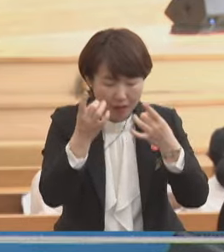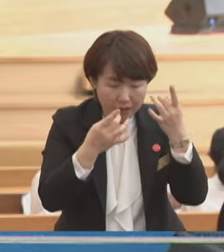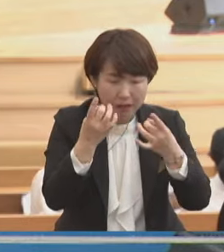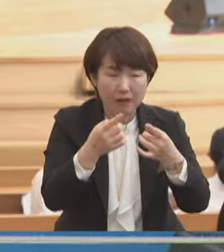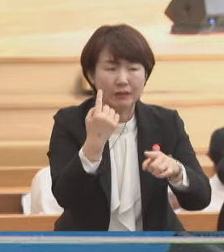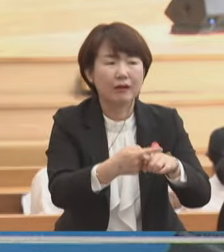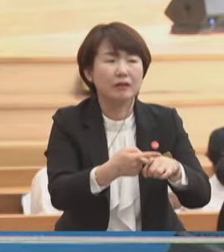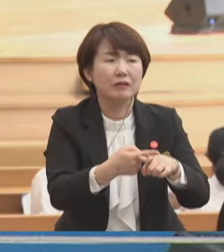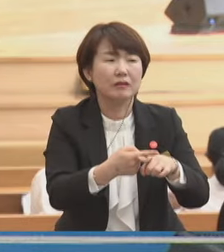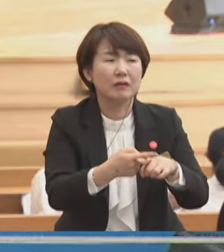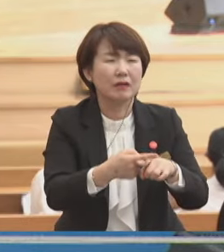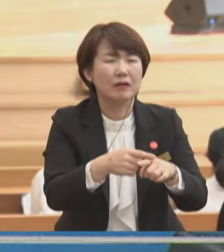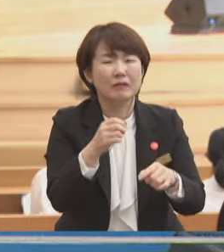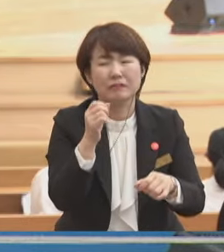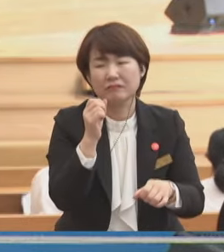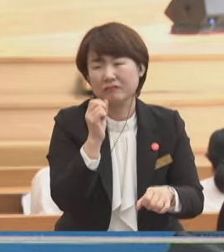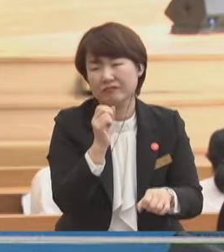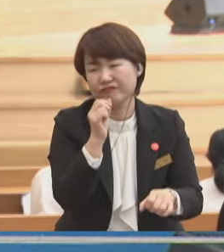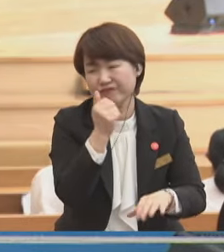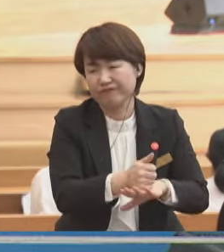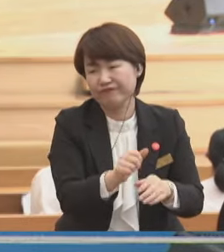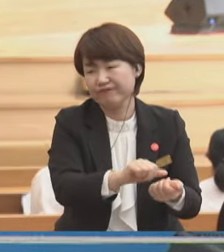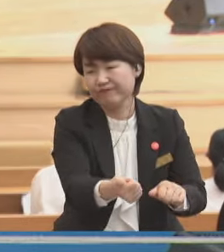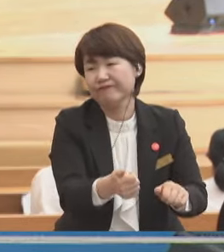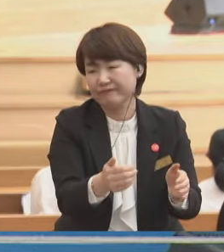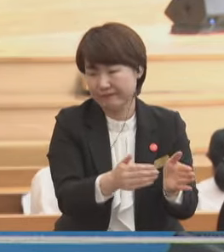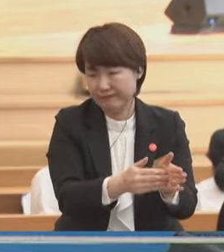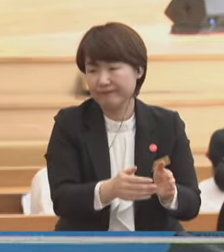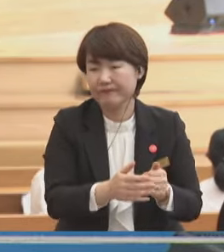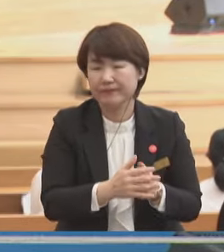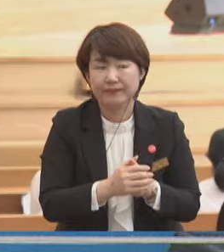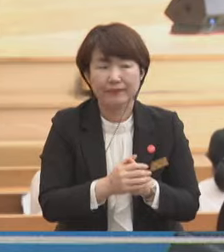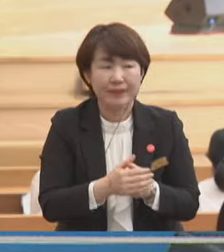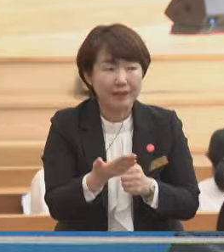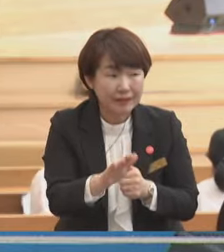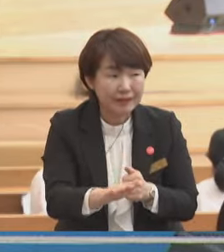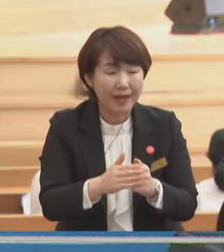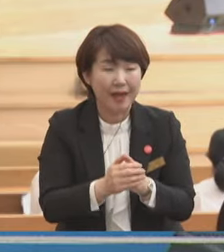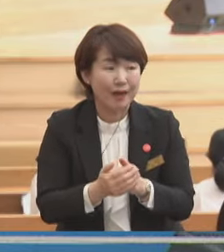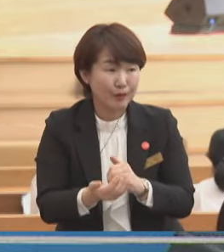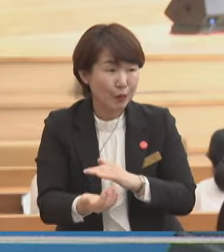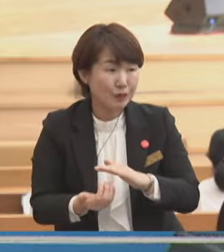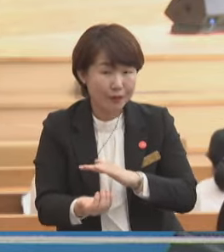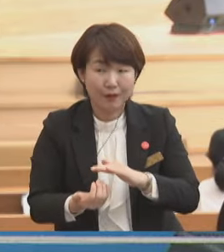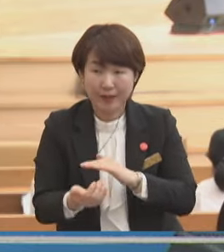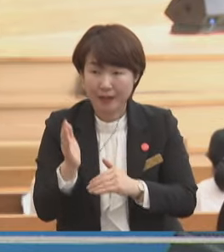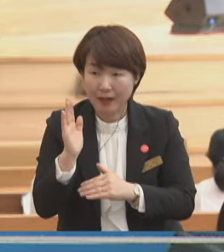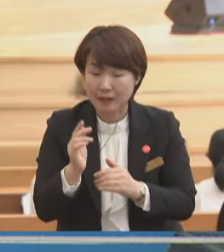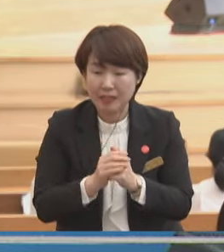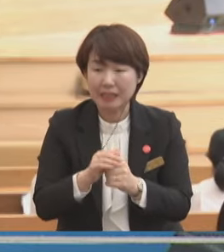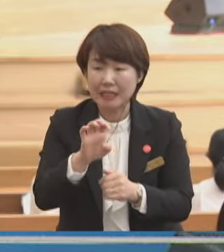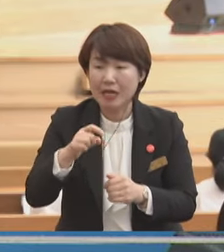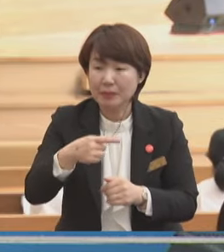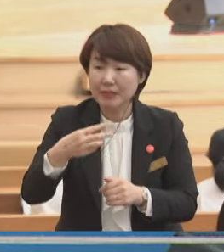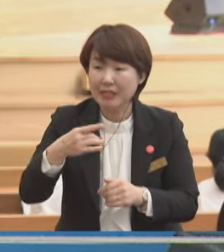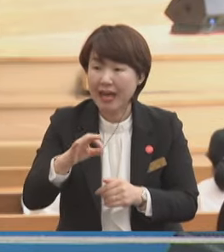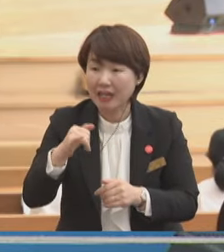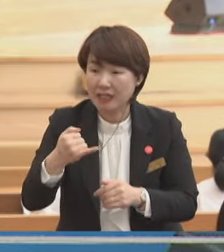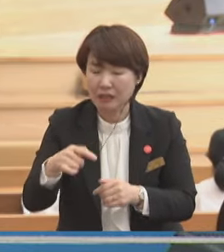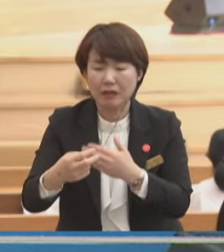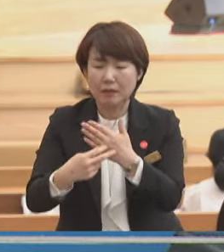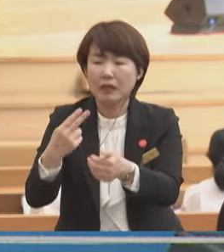하다가는 세상을 떠났어 죽어버렸어 근데 아까 얘기했잖아요 프랭크는 그